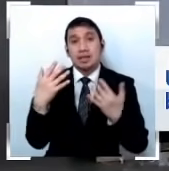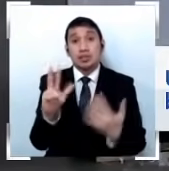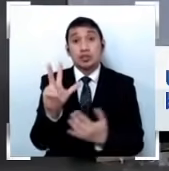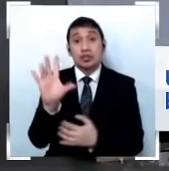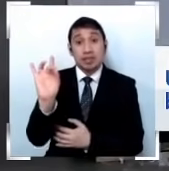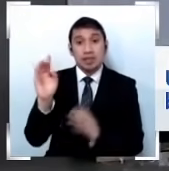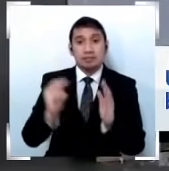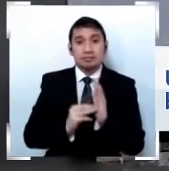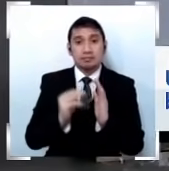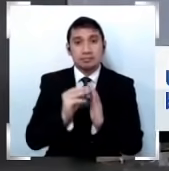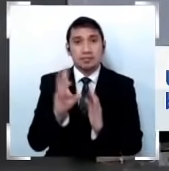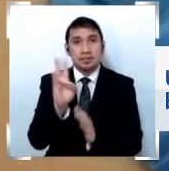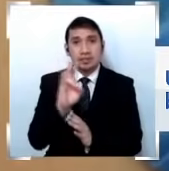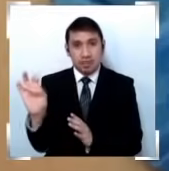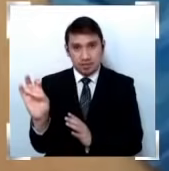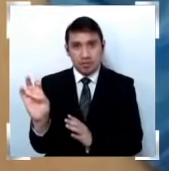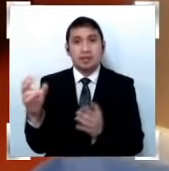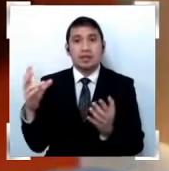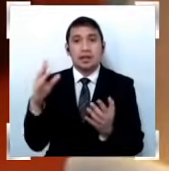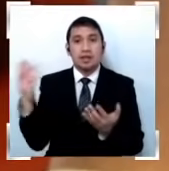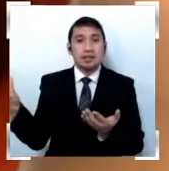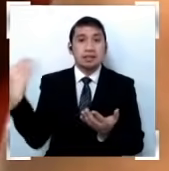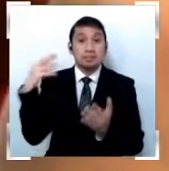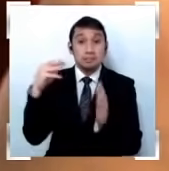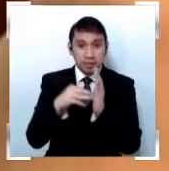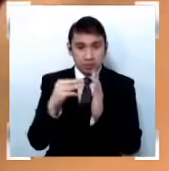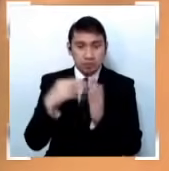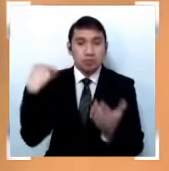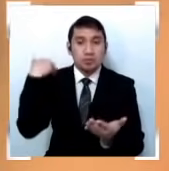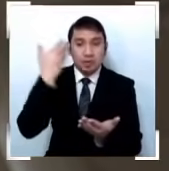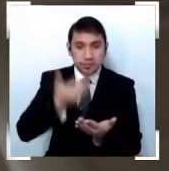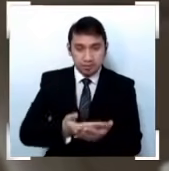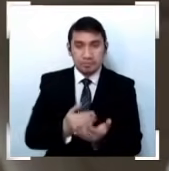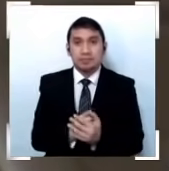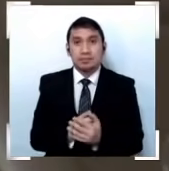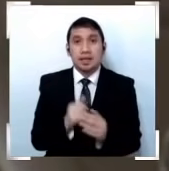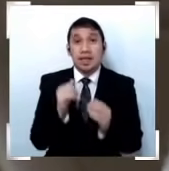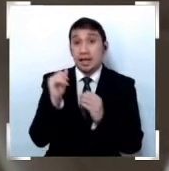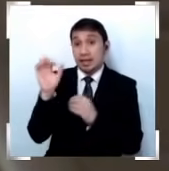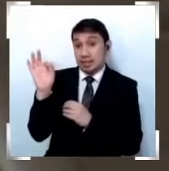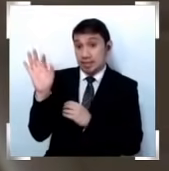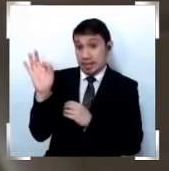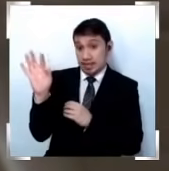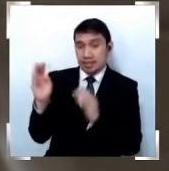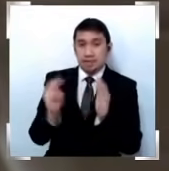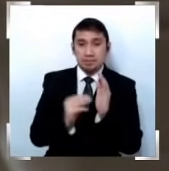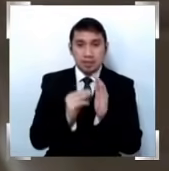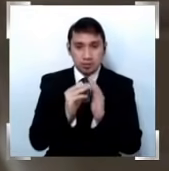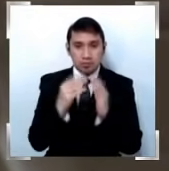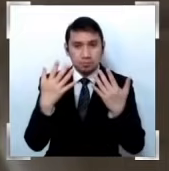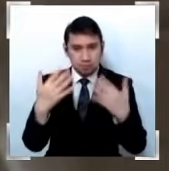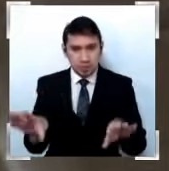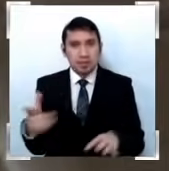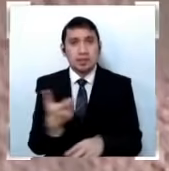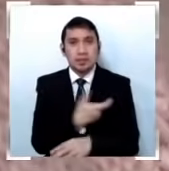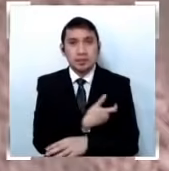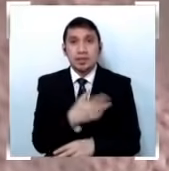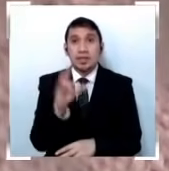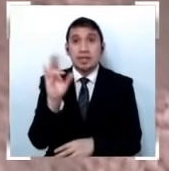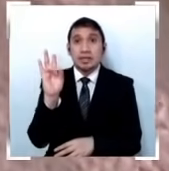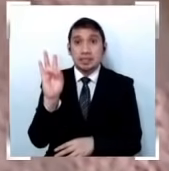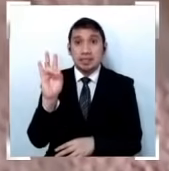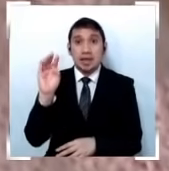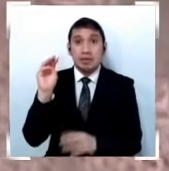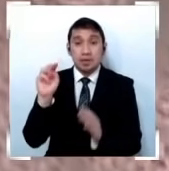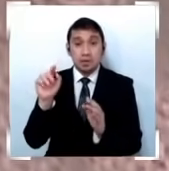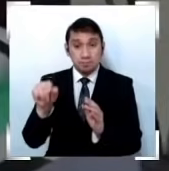33,860,700 doses na ang dumating sa bansa. Mahigit 19 million doses sa mga yan ang naiturok na. 7.8 million pa lang sa mga Pilipino ang